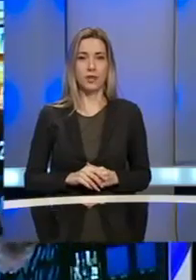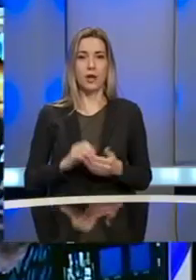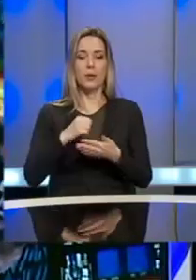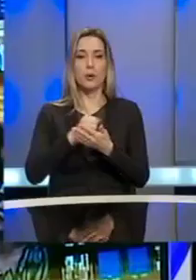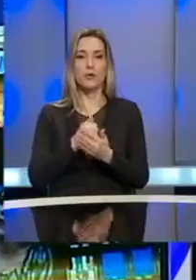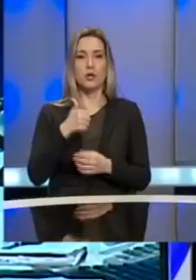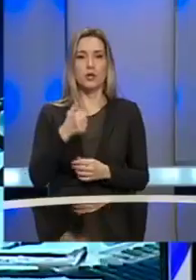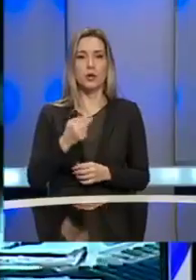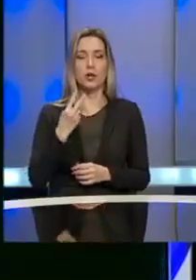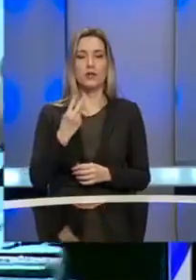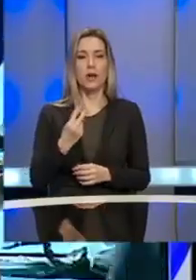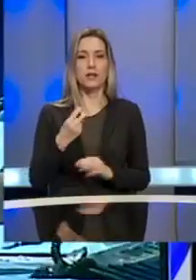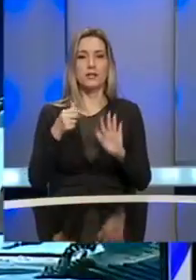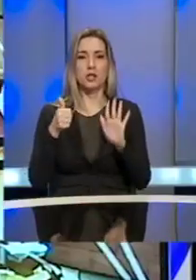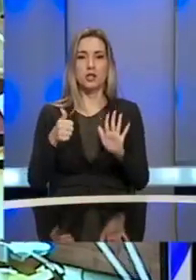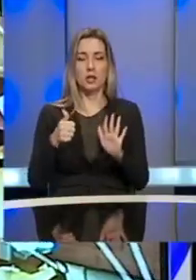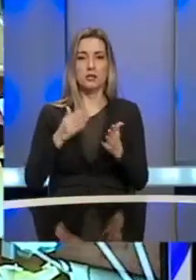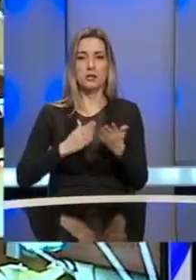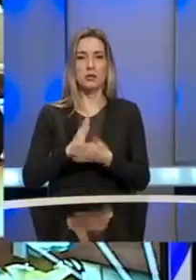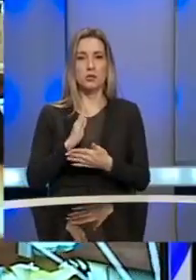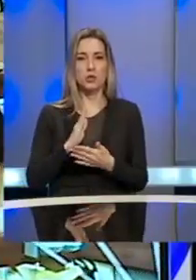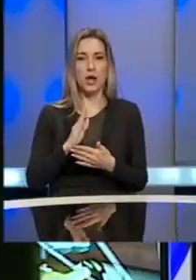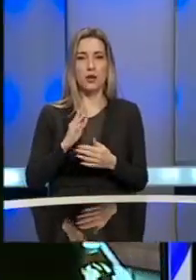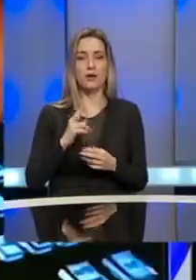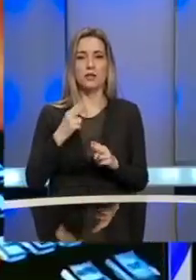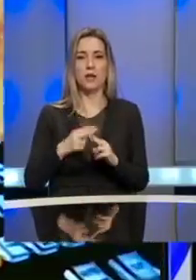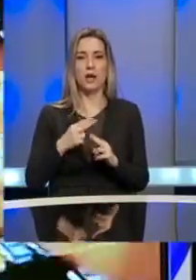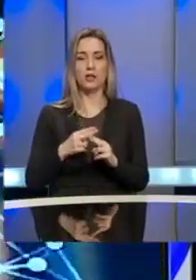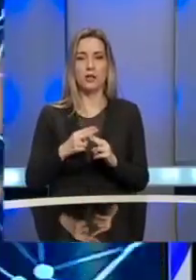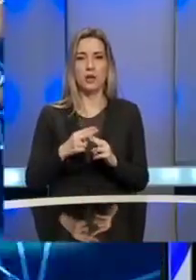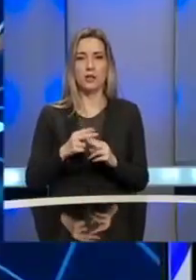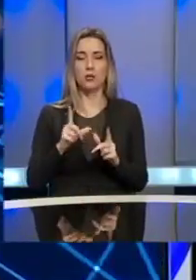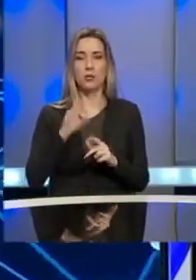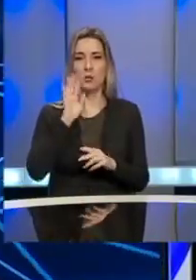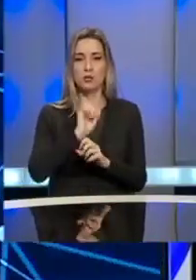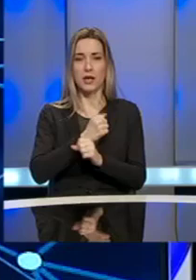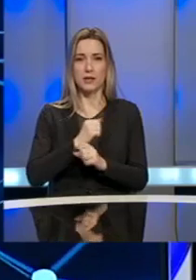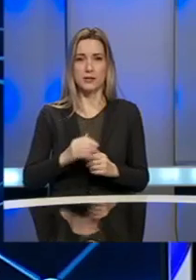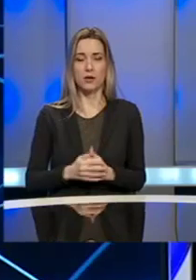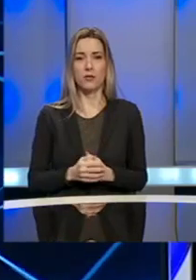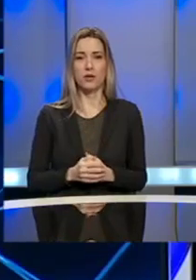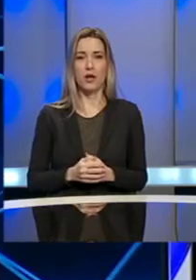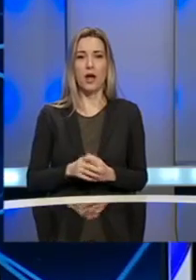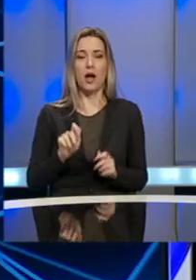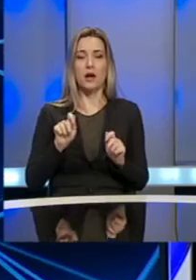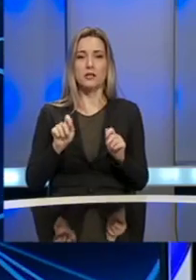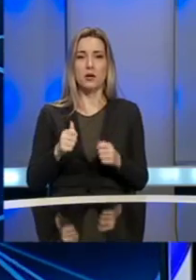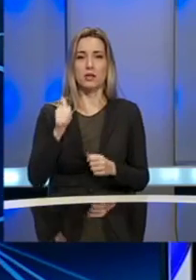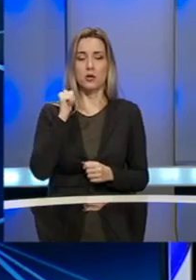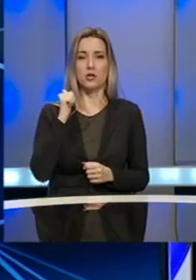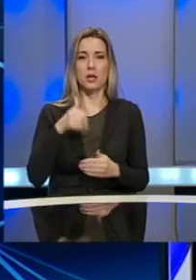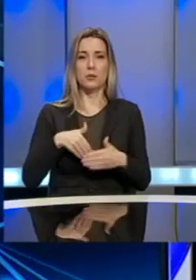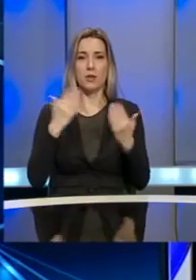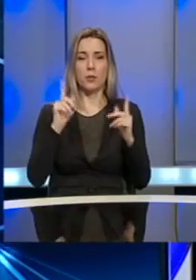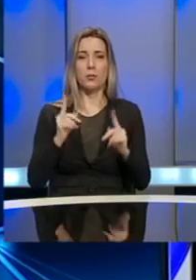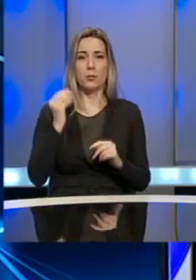Potvrđeno je 126 slučajeva zaraženih osoba koronavirusom u Bosni i Hercegovini, a zaključno sa jučerašnjim